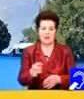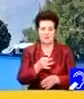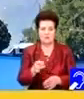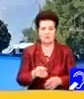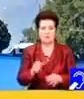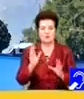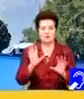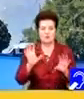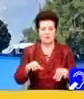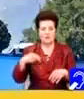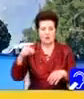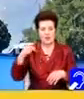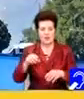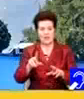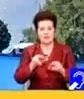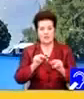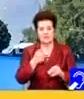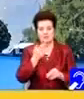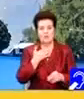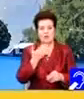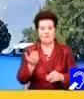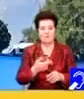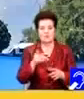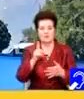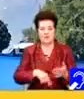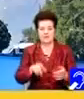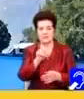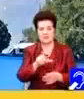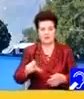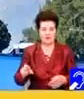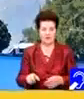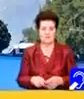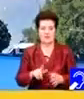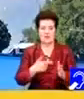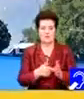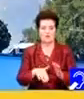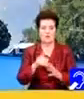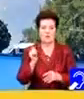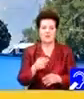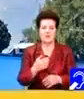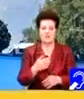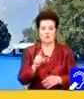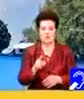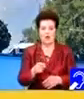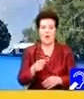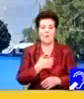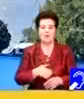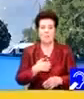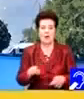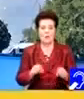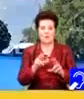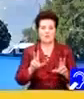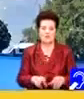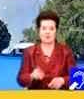șeful legislativului și-au exercitat dreptul la vot și și-au exprimat speranța că locuitorii capitalei vor alege astăzi un primar profesionist care să rezolve